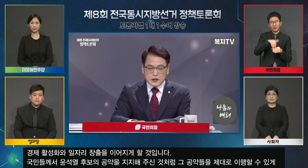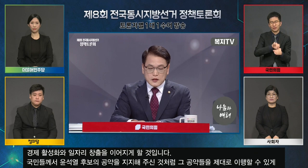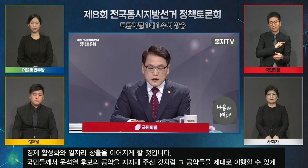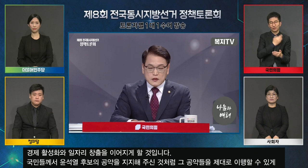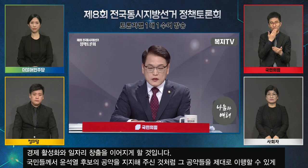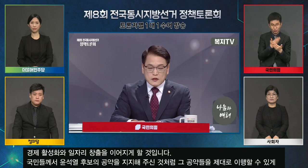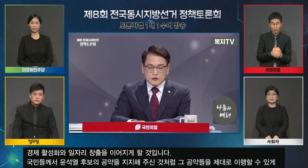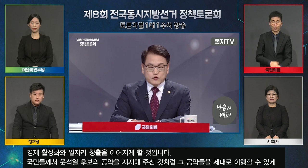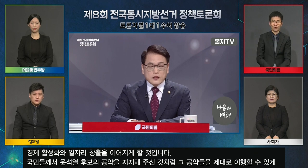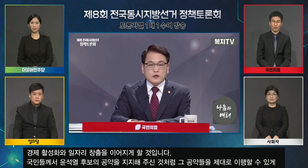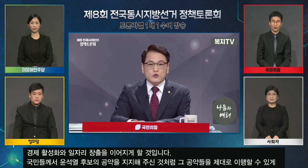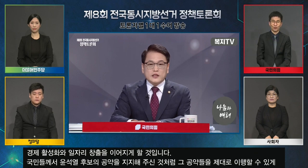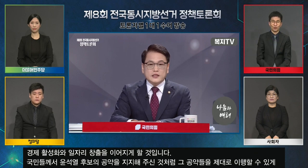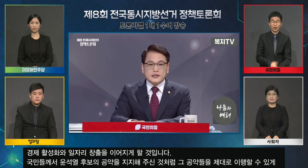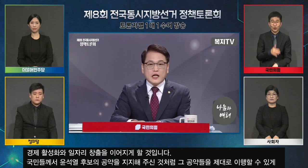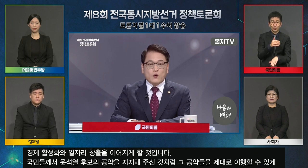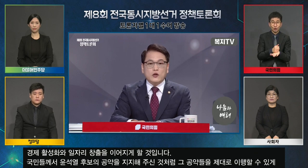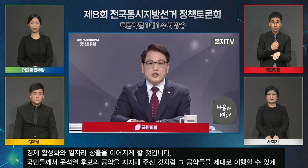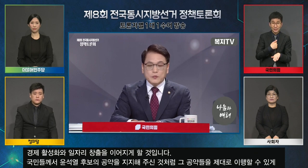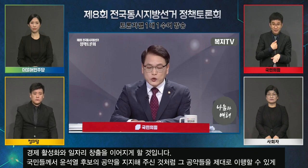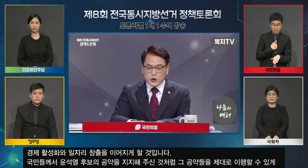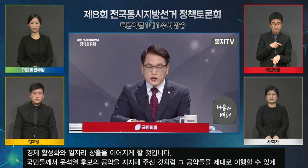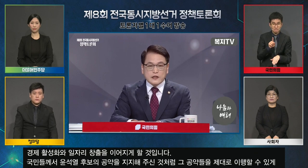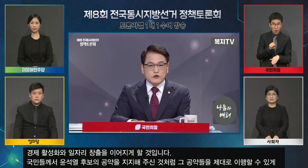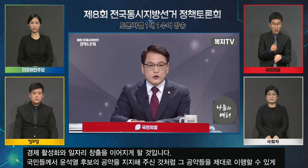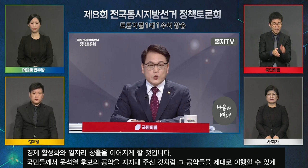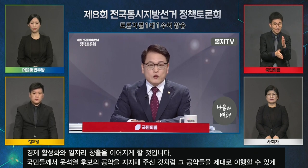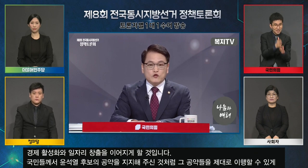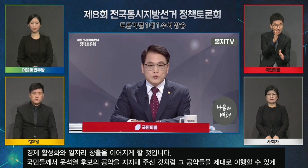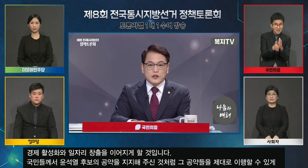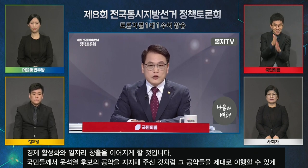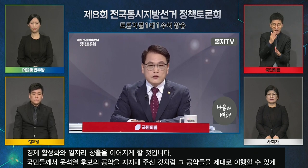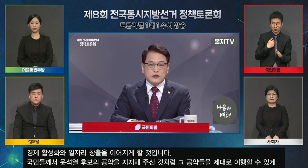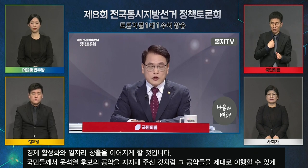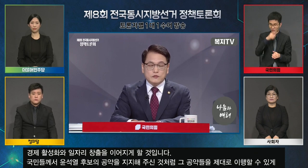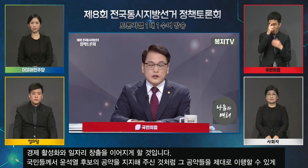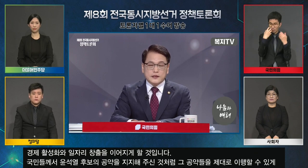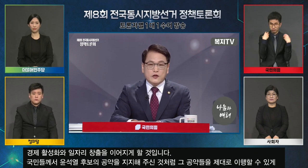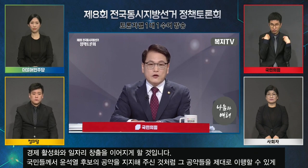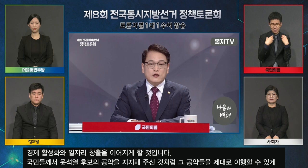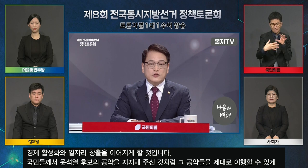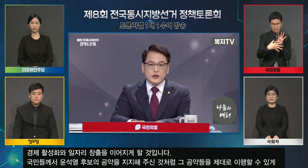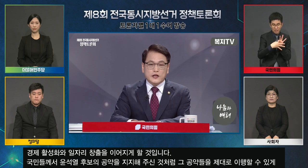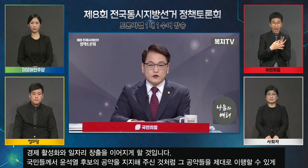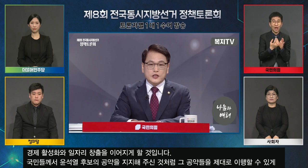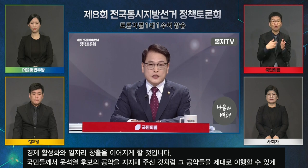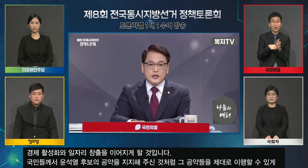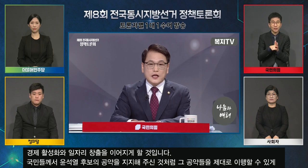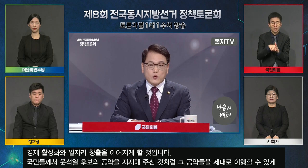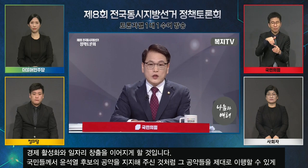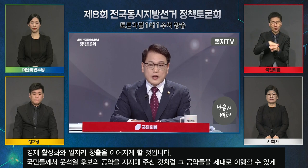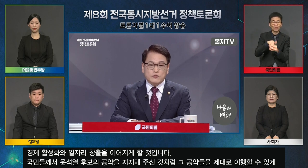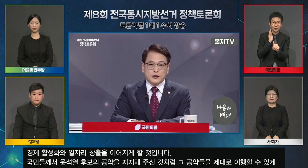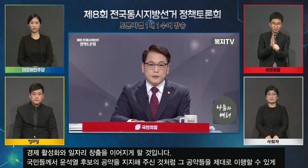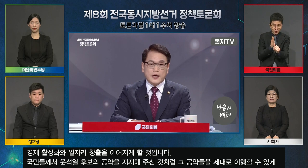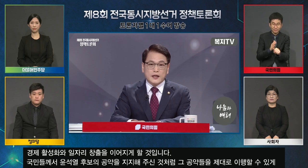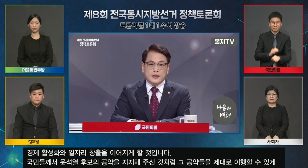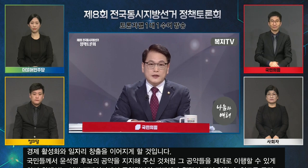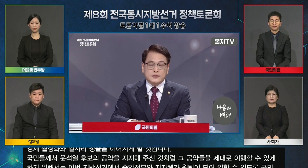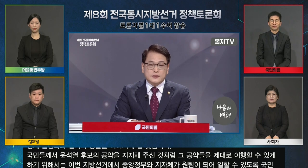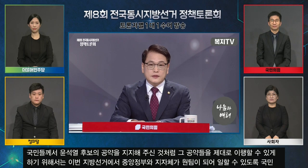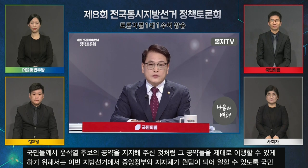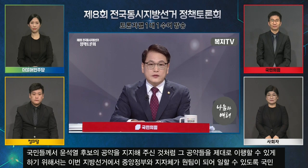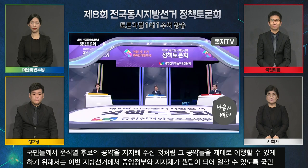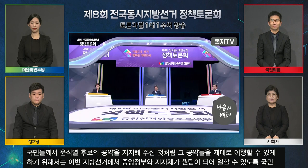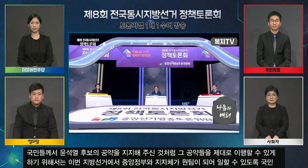중앙정부와 지자체가 원팀이 되어 일할 수 있도록 국민들을 여러분께서 선택해 주시기를 간곡히 당부드립니다.